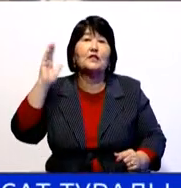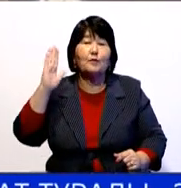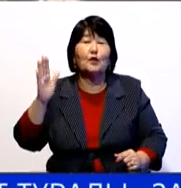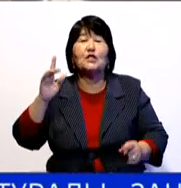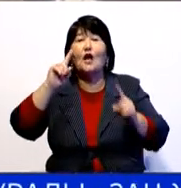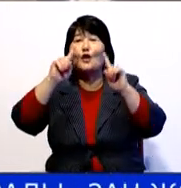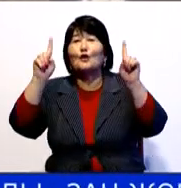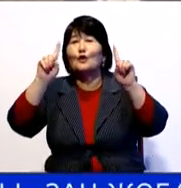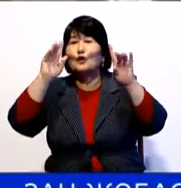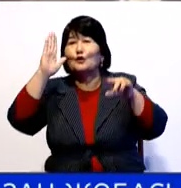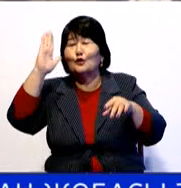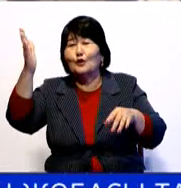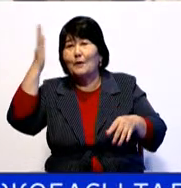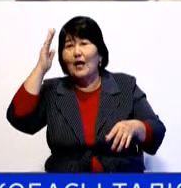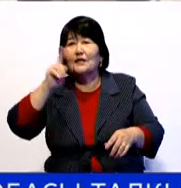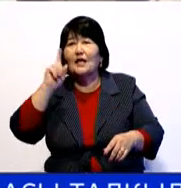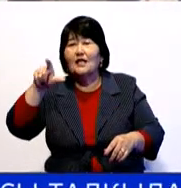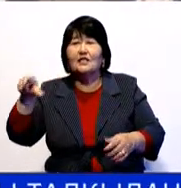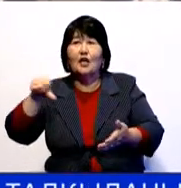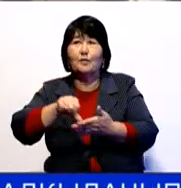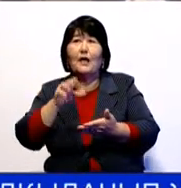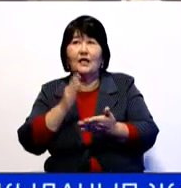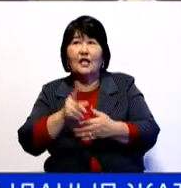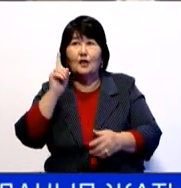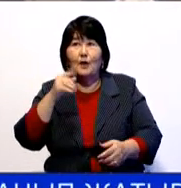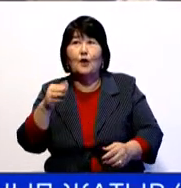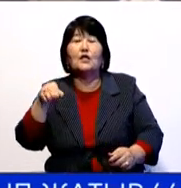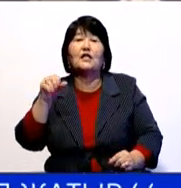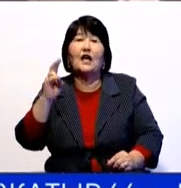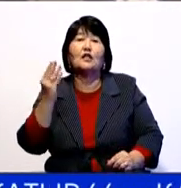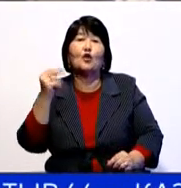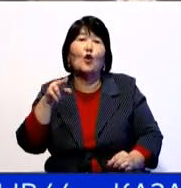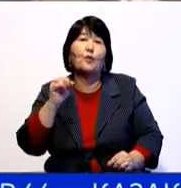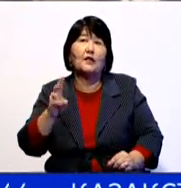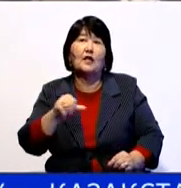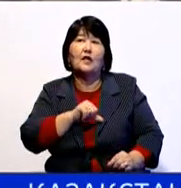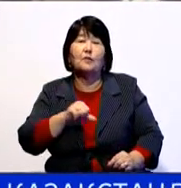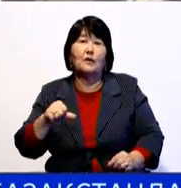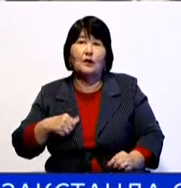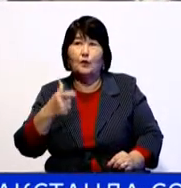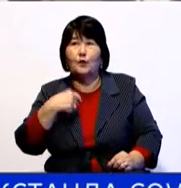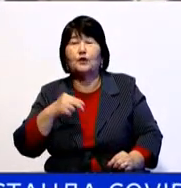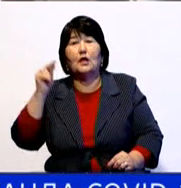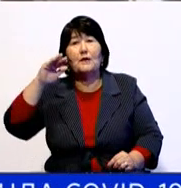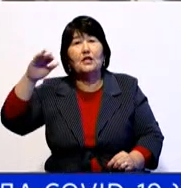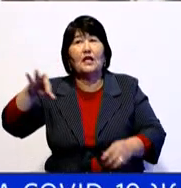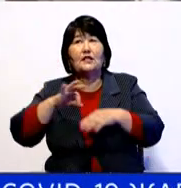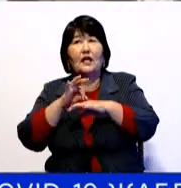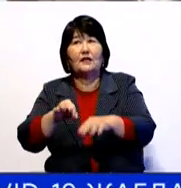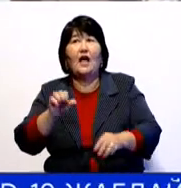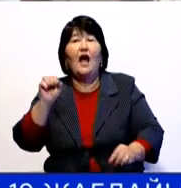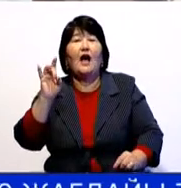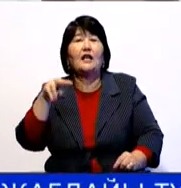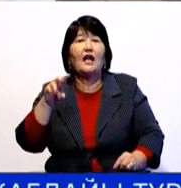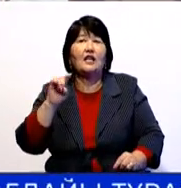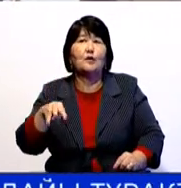жұлдыз болатын өнерлі қабілетті жастардың бар екенін біліп, осы Таң Шолпанға мен өзімнің шәкіртімді алып келген болатынмын, Арайл